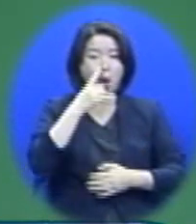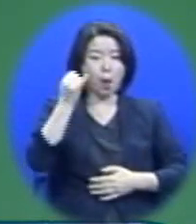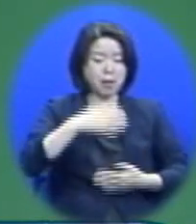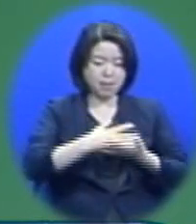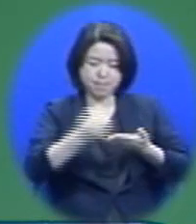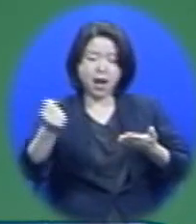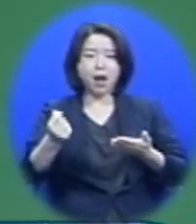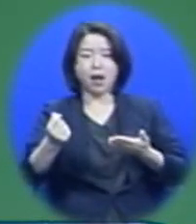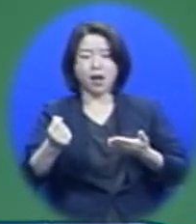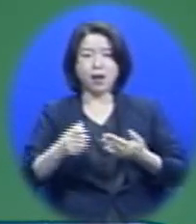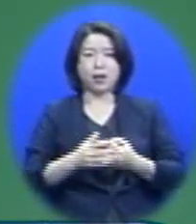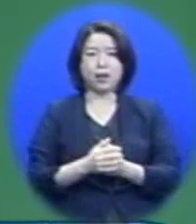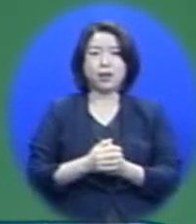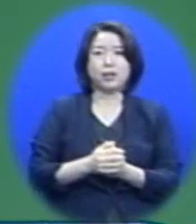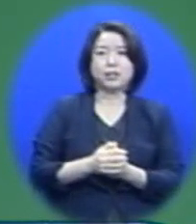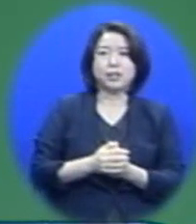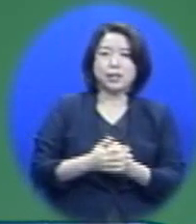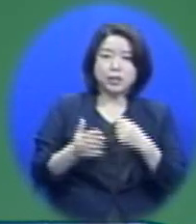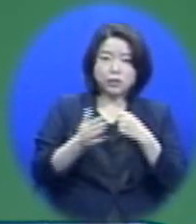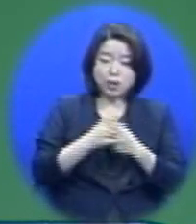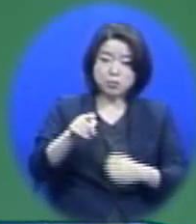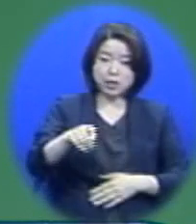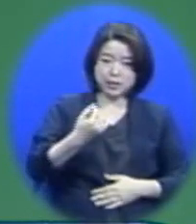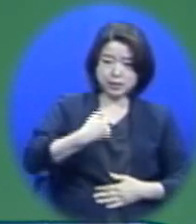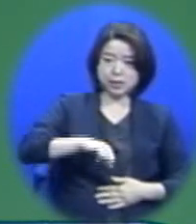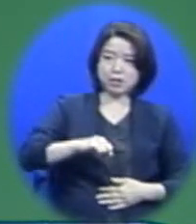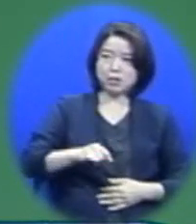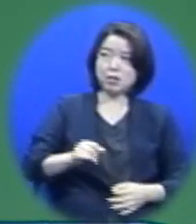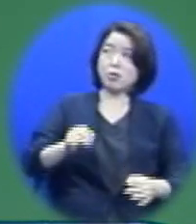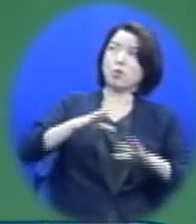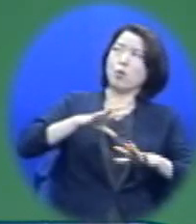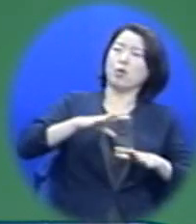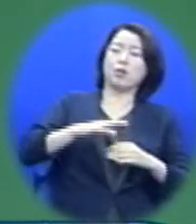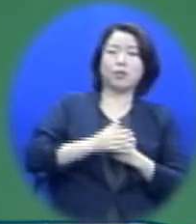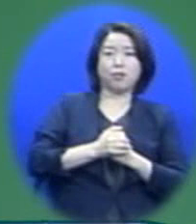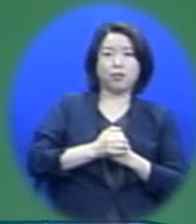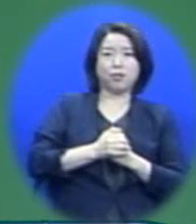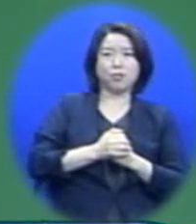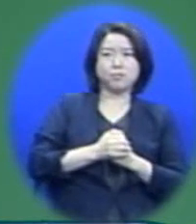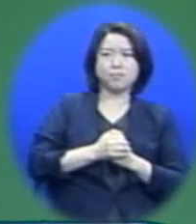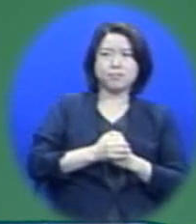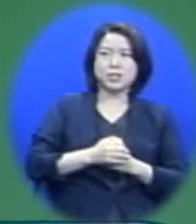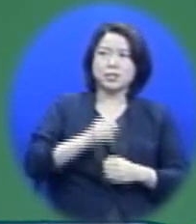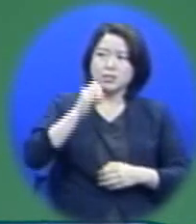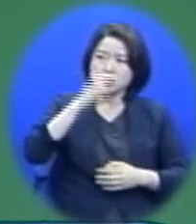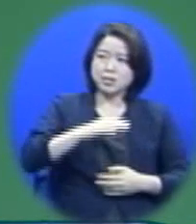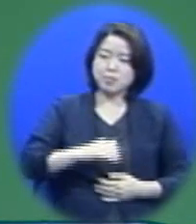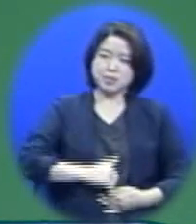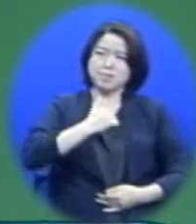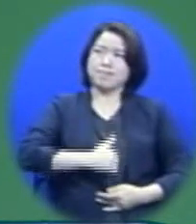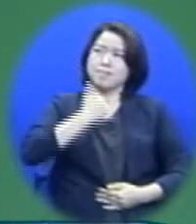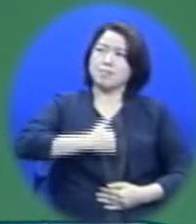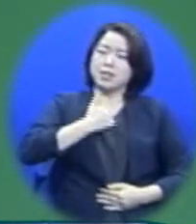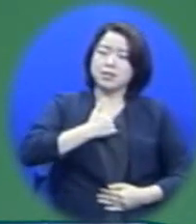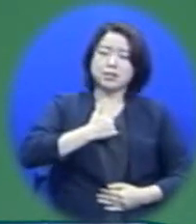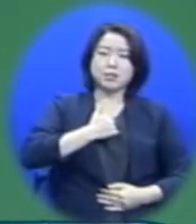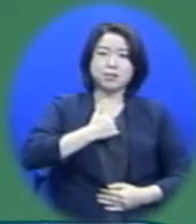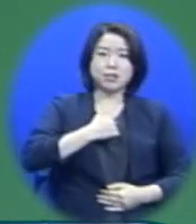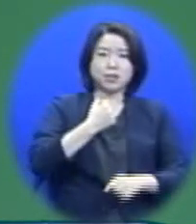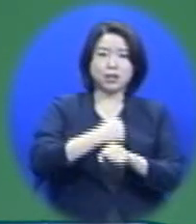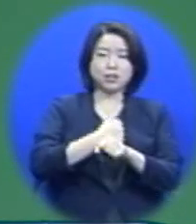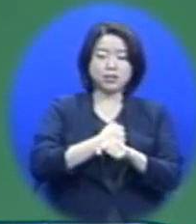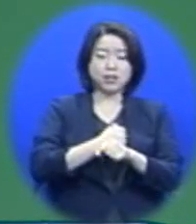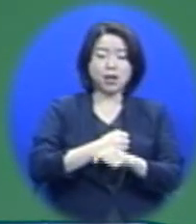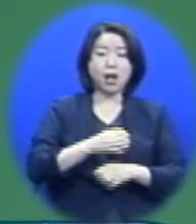버렸습니다. 그랬더니 이 딸이 엄청 놀라면서 그냥 분이 나서 씩씩거리다가